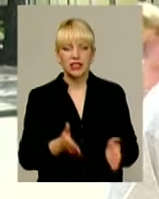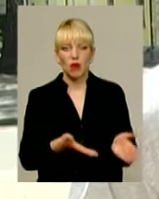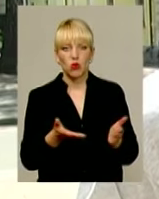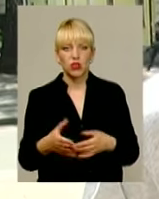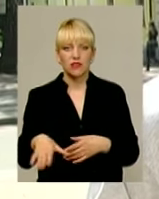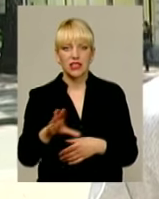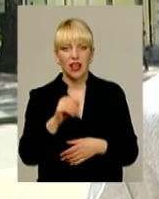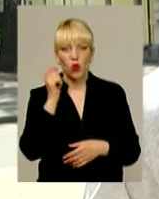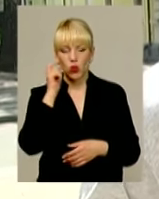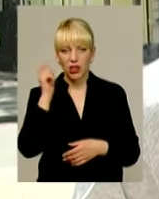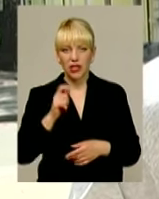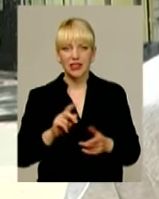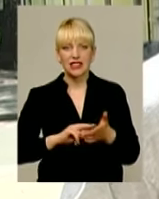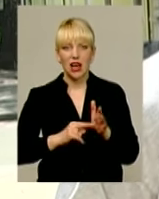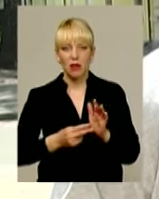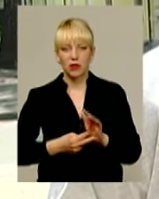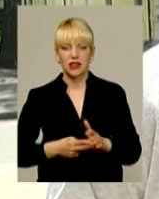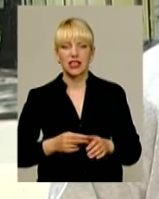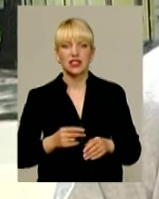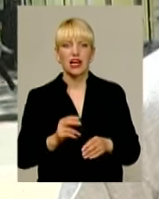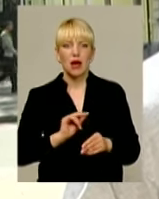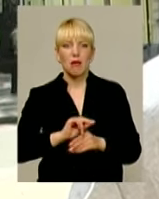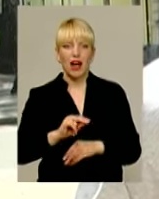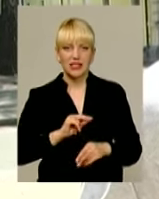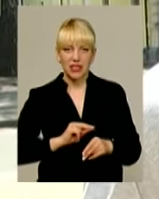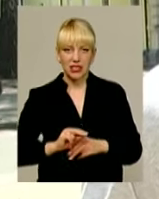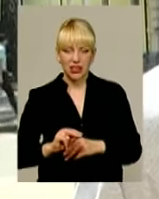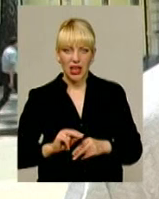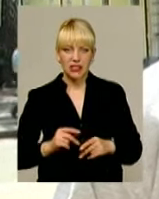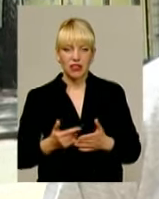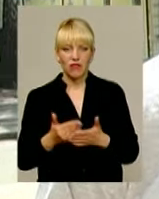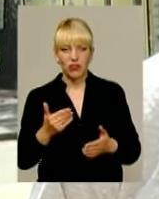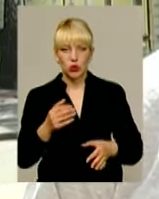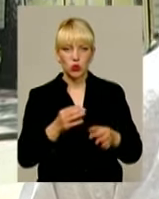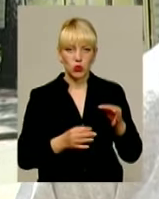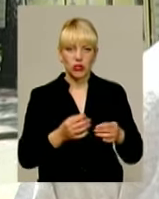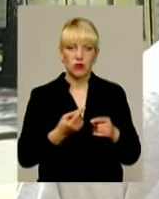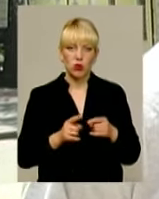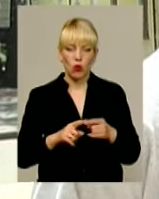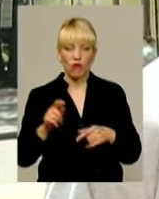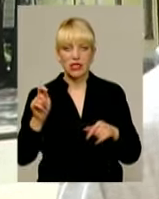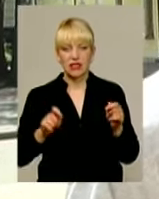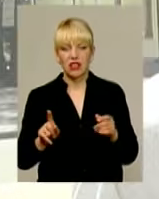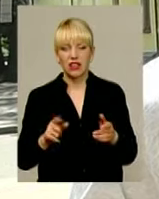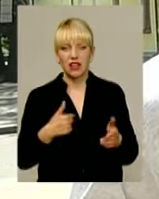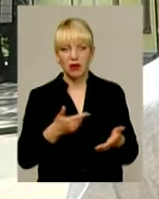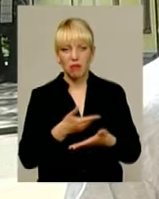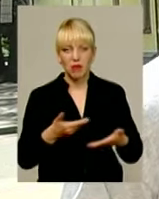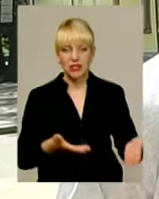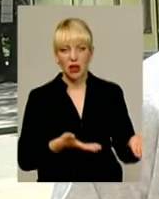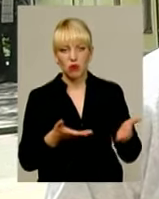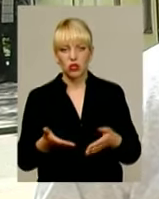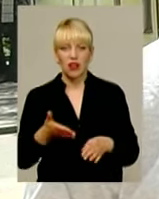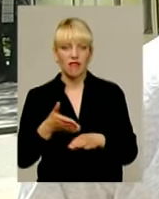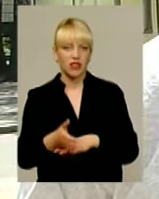країни. Заплановані серії мастер-класів від суддів даного фестивалю, яких ми запрошуємо. Вхід